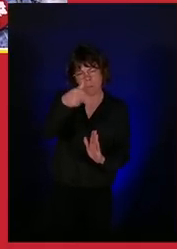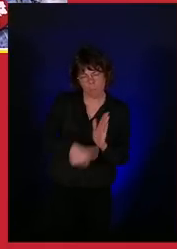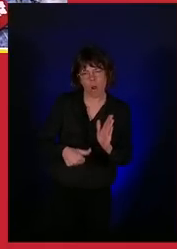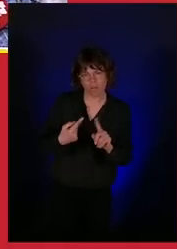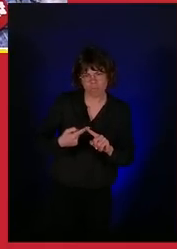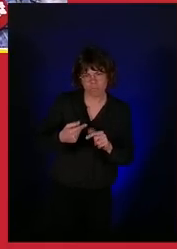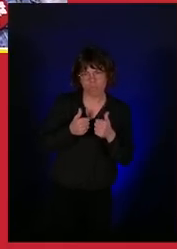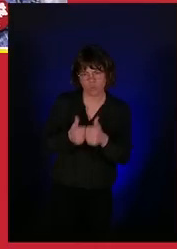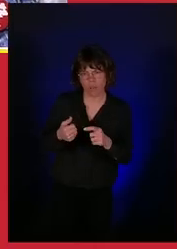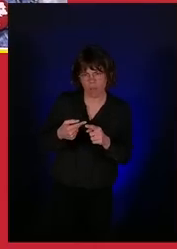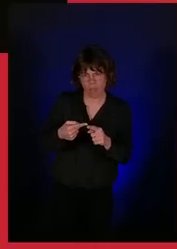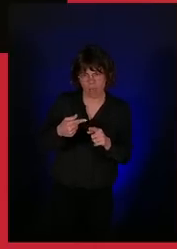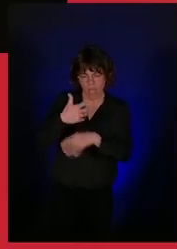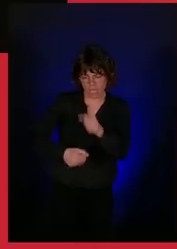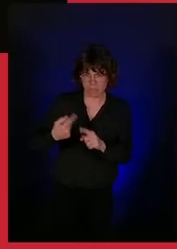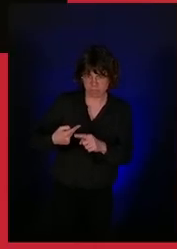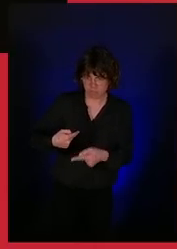années suivantes.